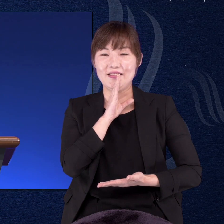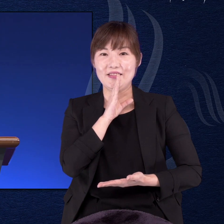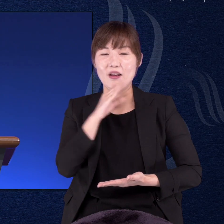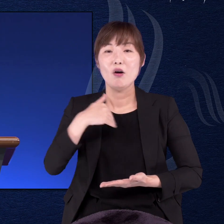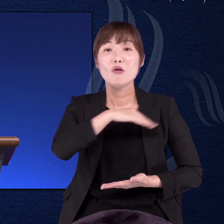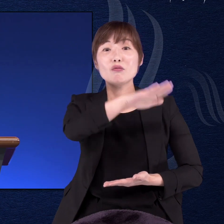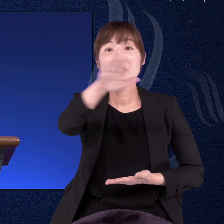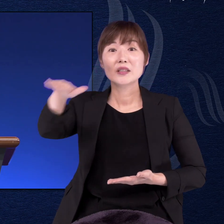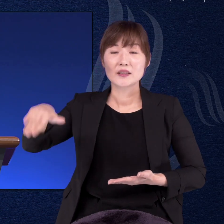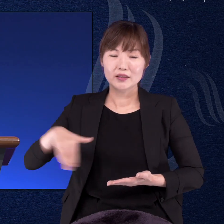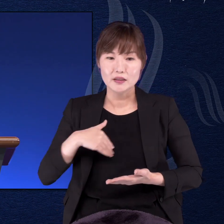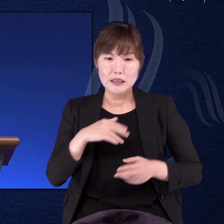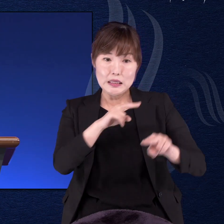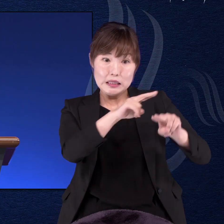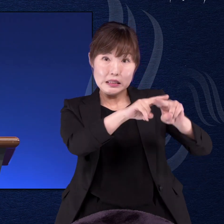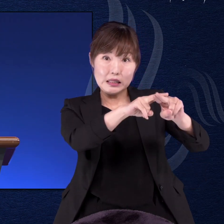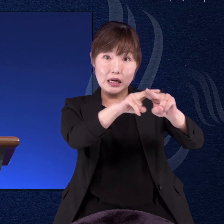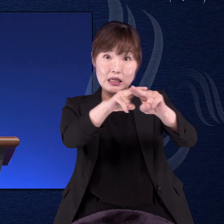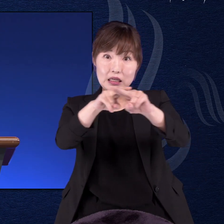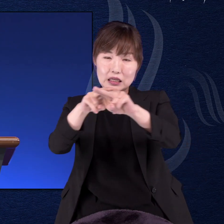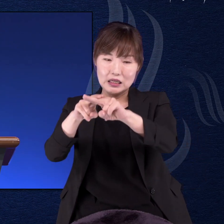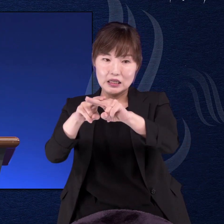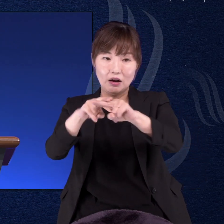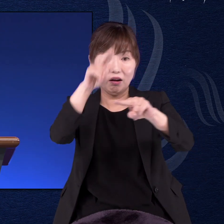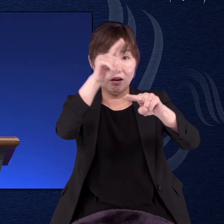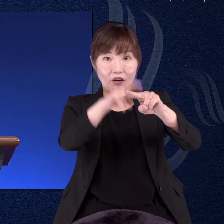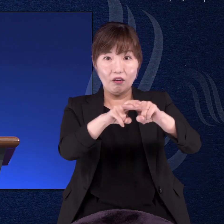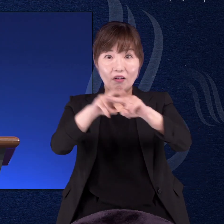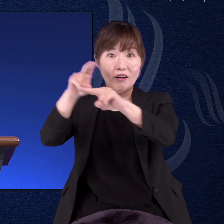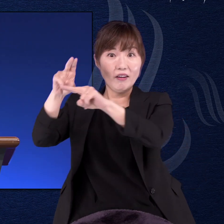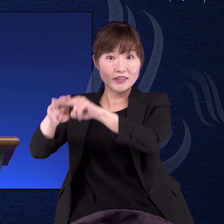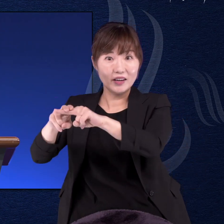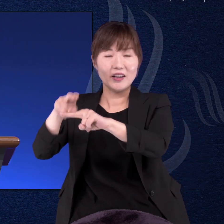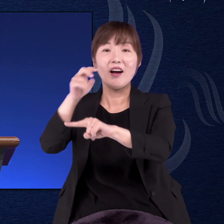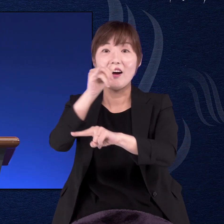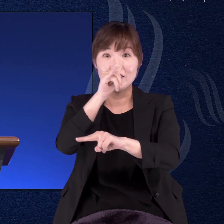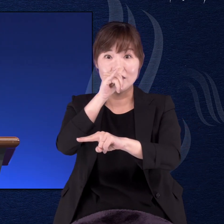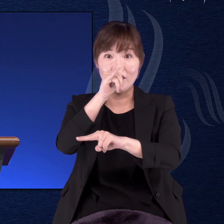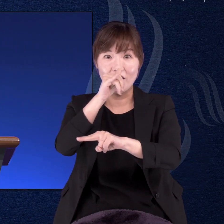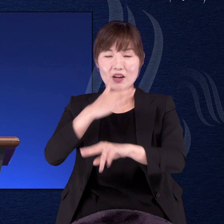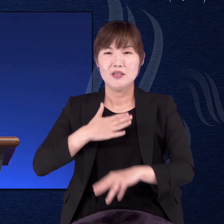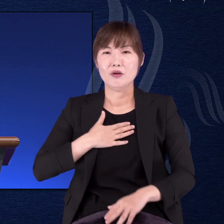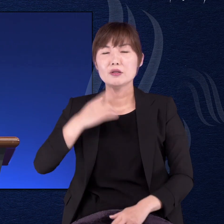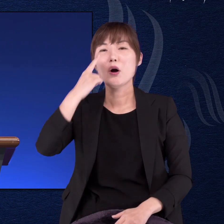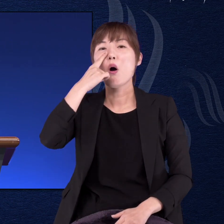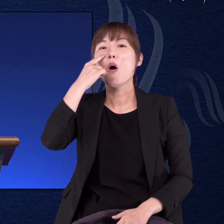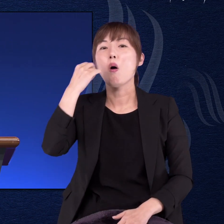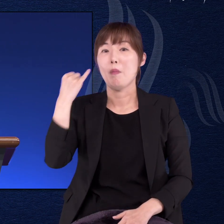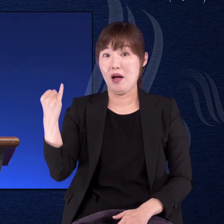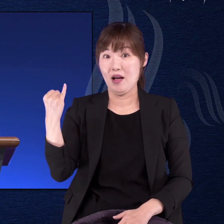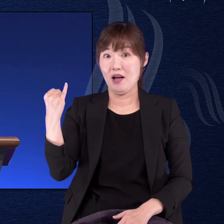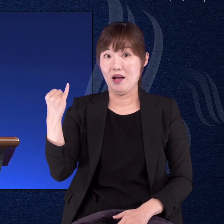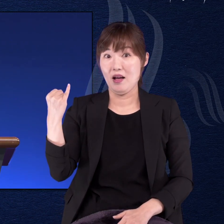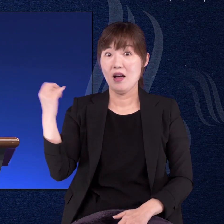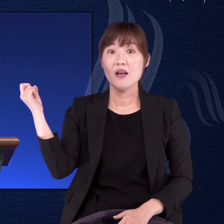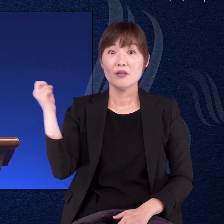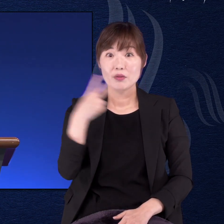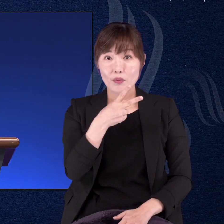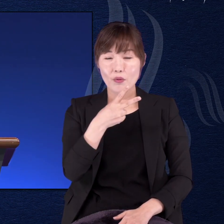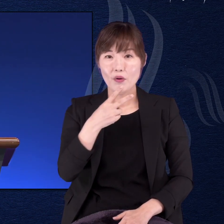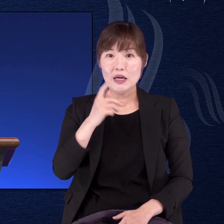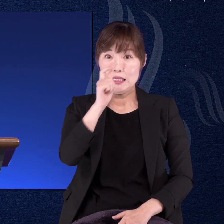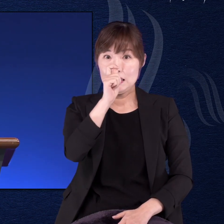있습니다. 각자의 자리가 다 있으시죠? 저는 엄마의 자리가 있고요. 또